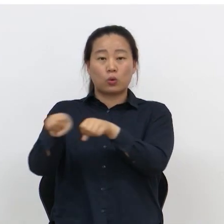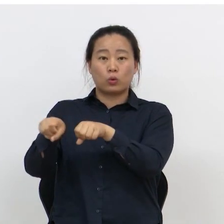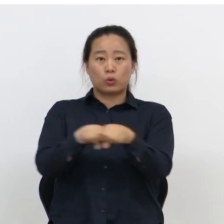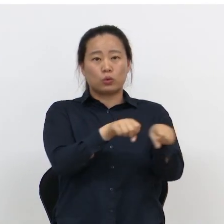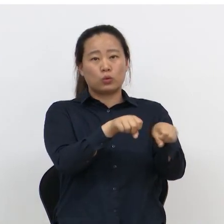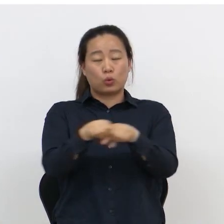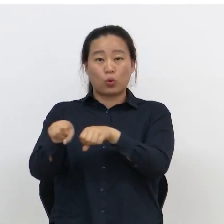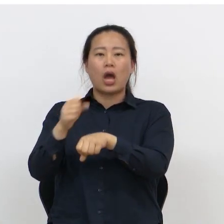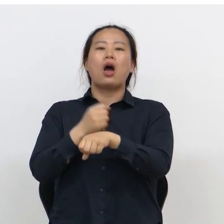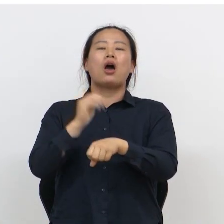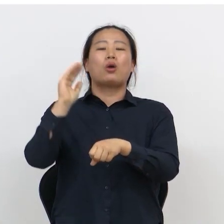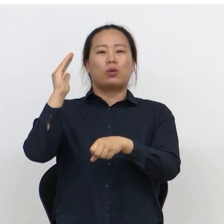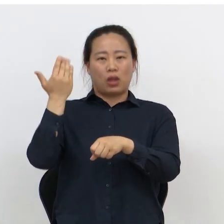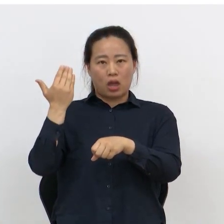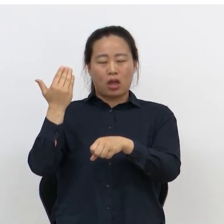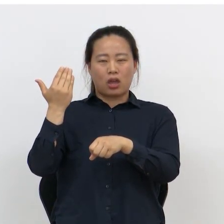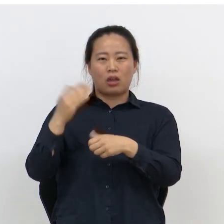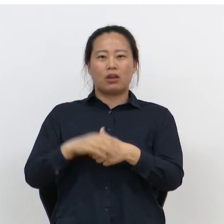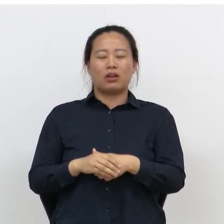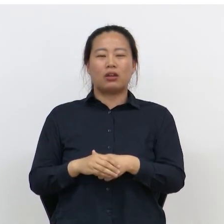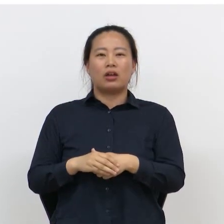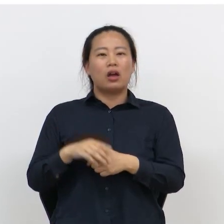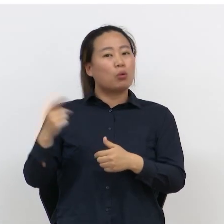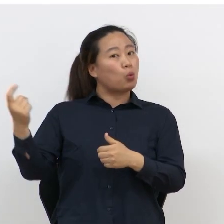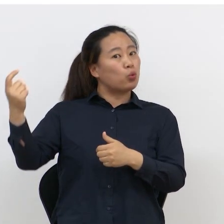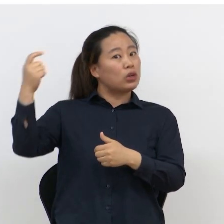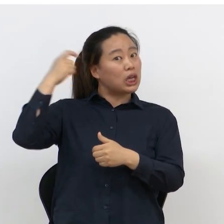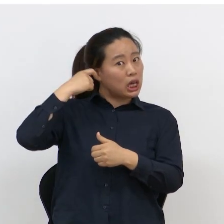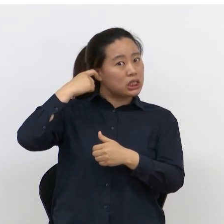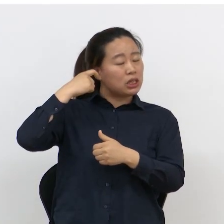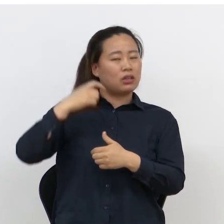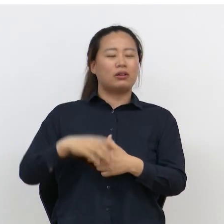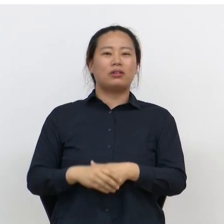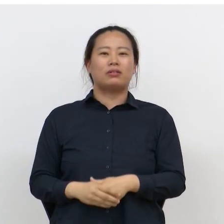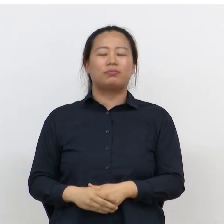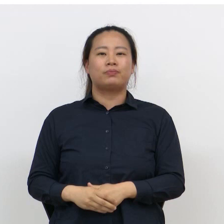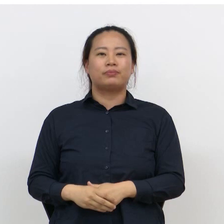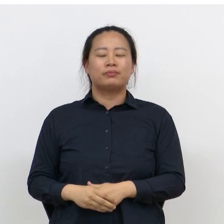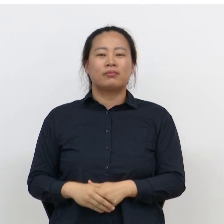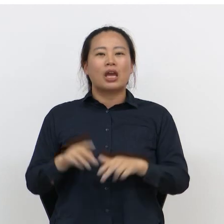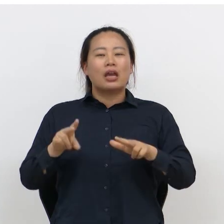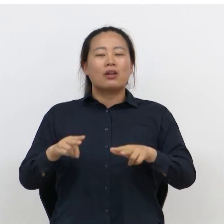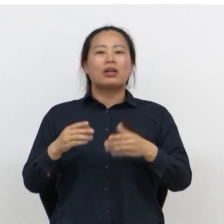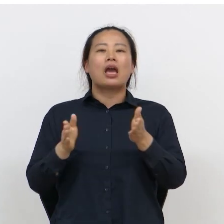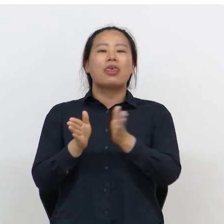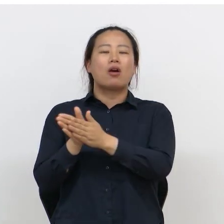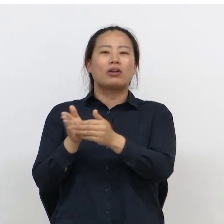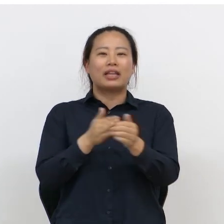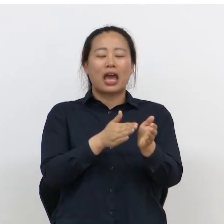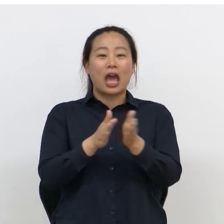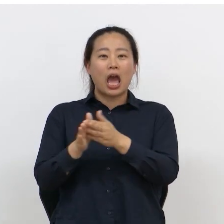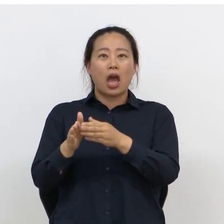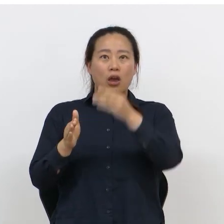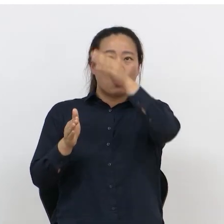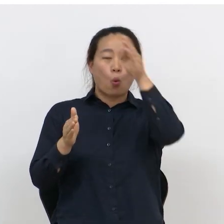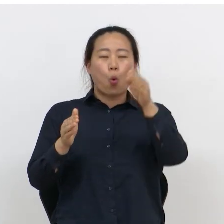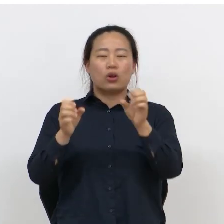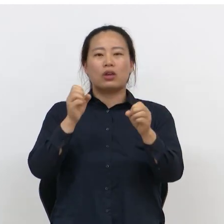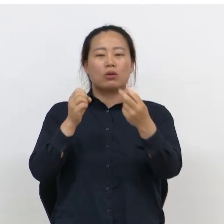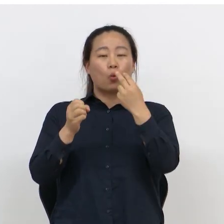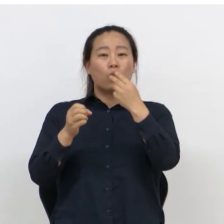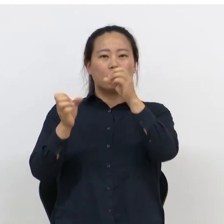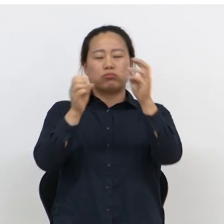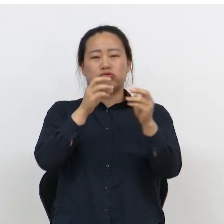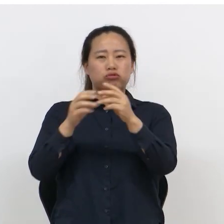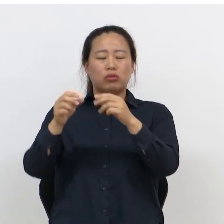진동을 해 나가는 것이죠. 그렇게 해서 듣는 사람 귀까지 도달하는 것입니다. 자, 이렇게 성대가 진동해서 공기 분자가 진동하면 이 공기